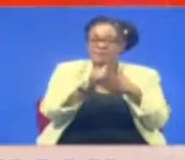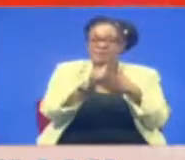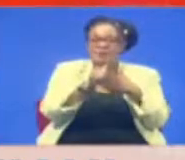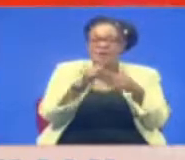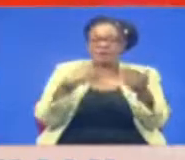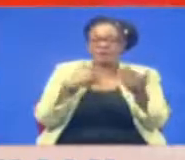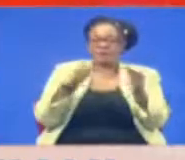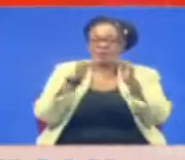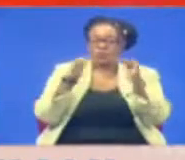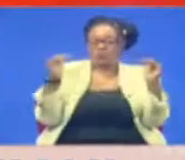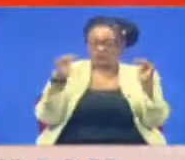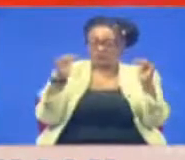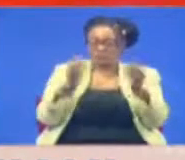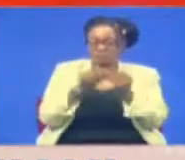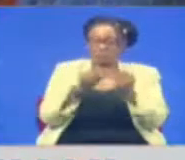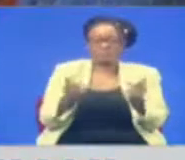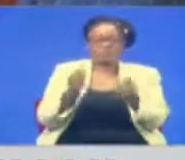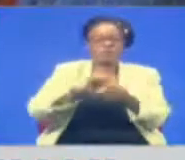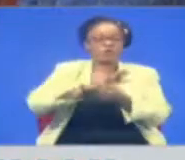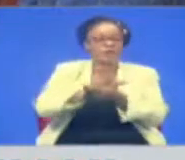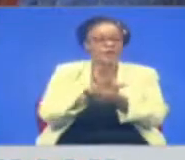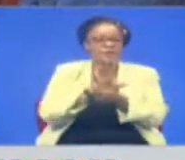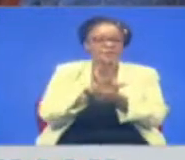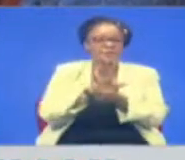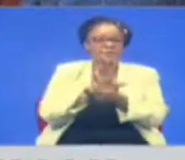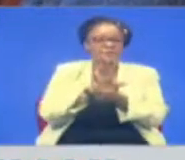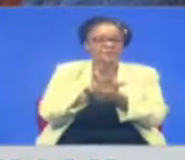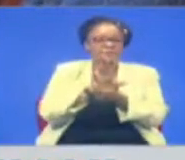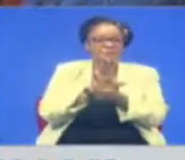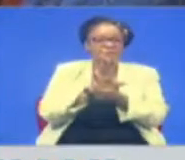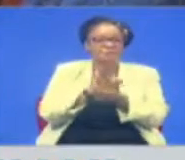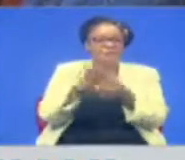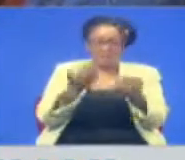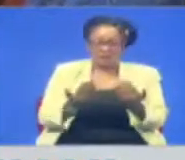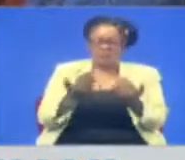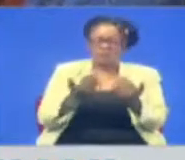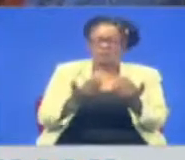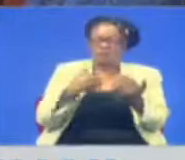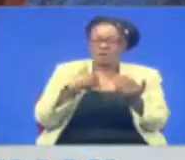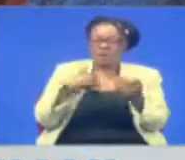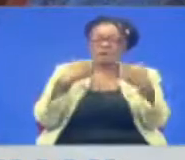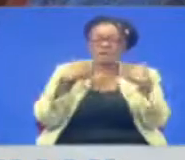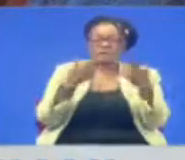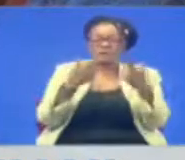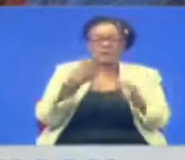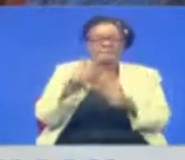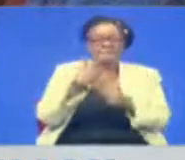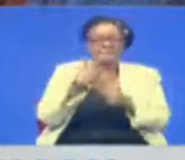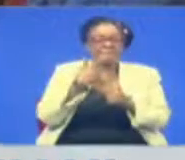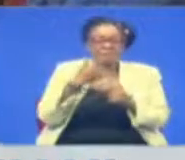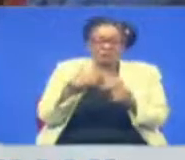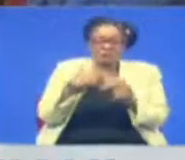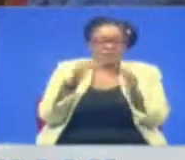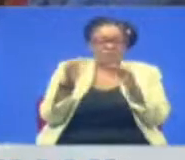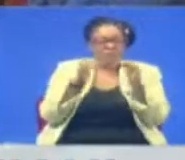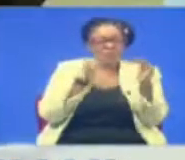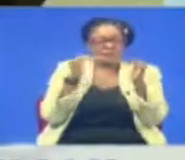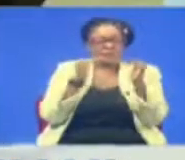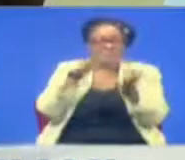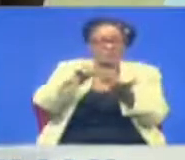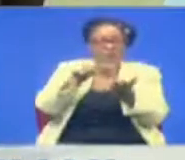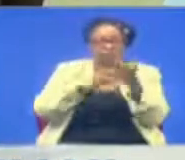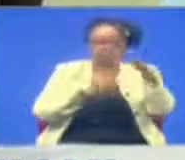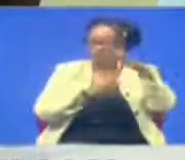kutokana na athari za janga la corona. Tathmini ya haraka inaonyesha kuwa safari ya kupata usawa hasa katika nafasi za juu